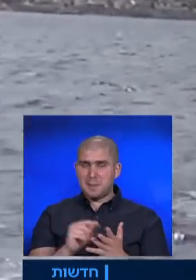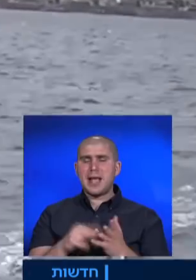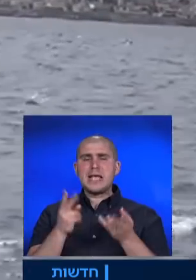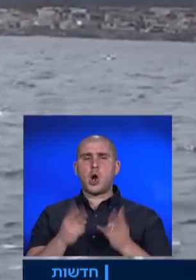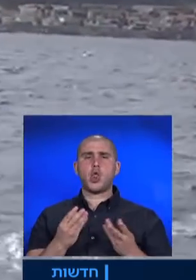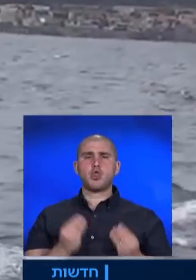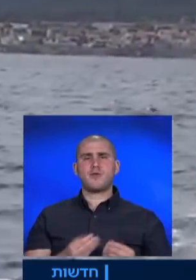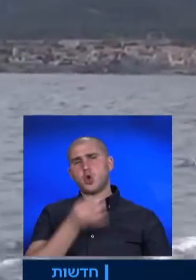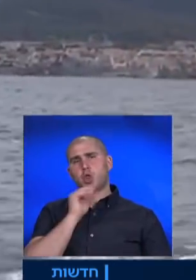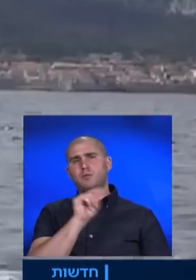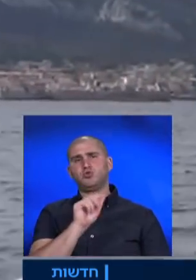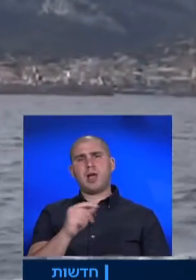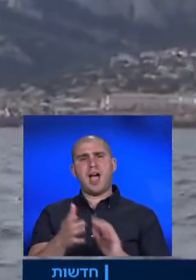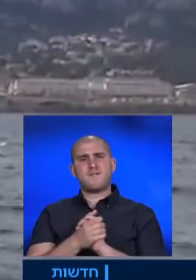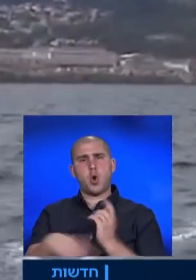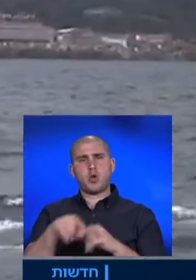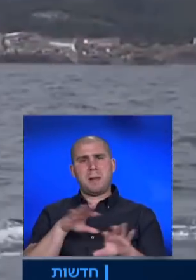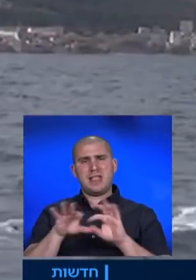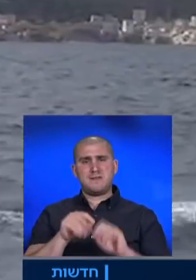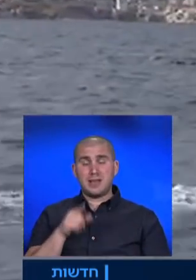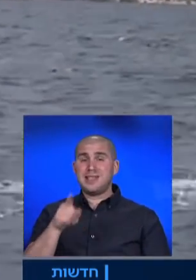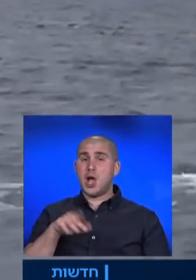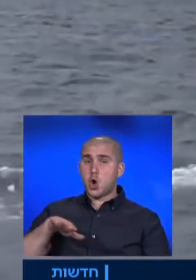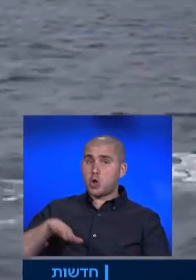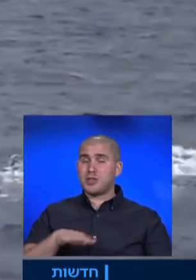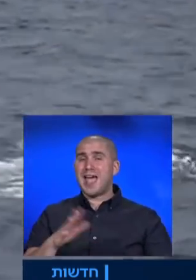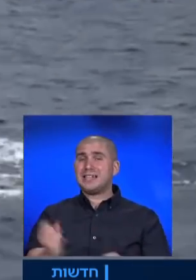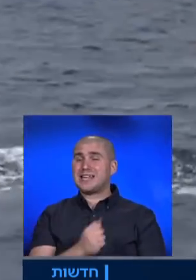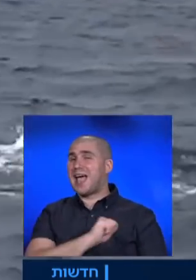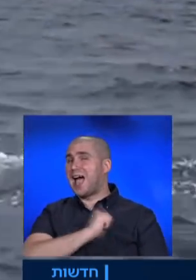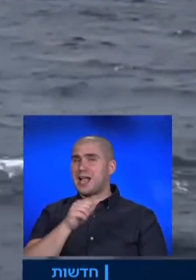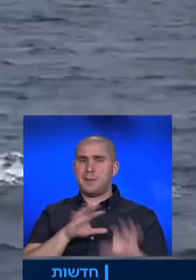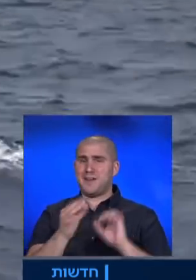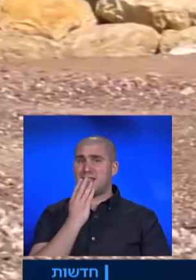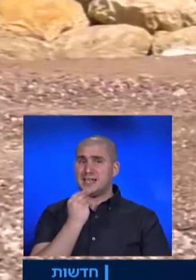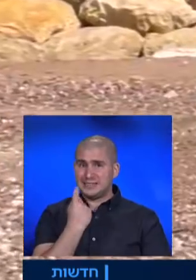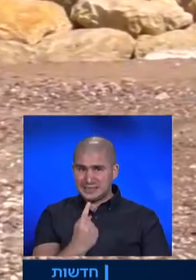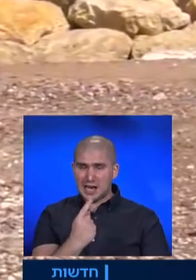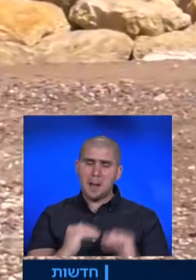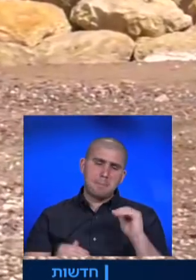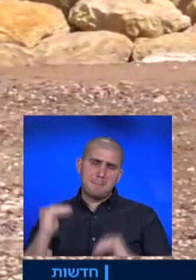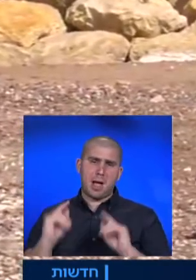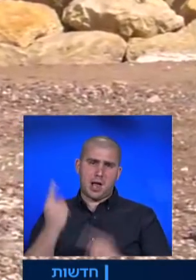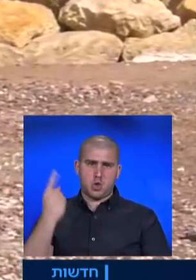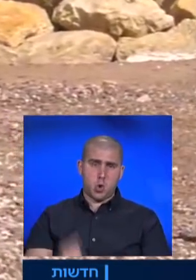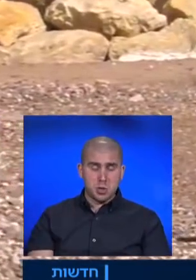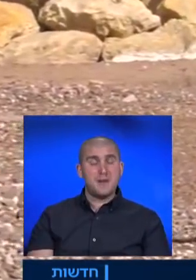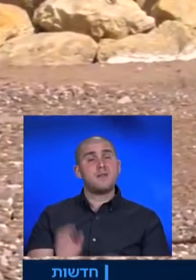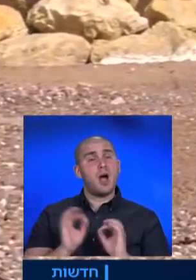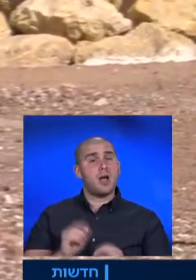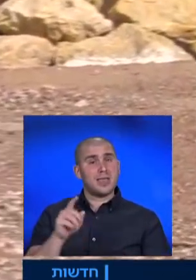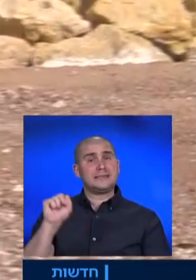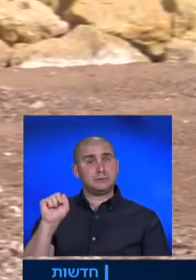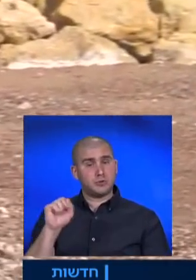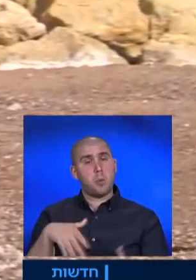של חברותיה לנבחרת. היא הגולשת ההישגית ביותר בנבחרת הישראלית בפער משמעותי. ולמרות זאת, ספיצ'קוב מודע כי